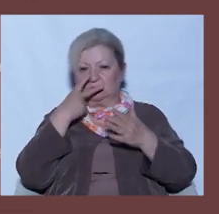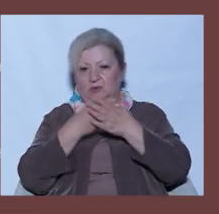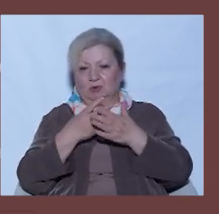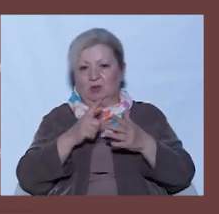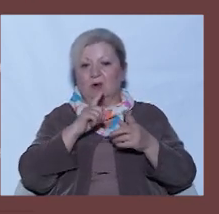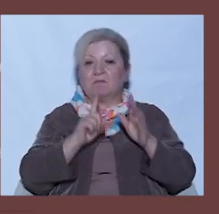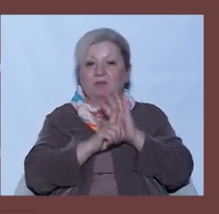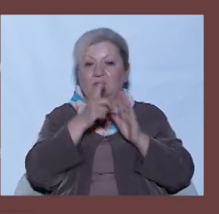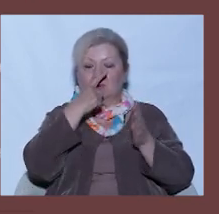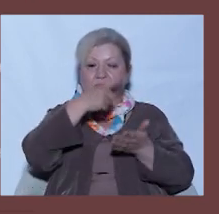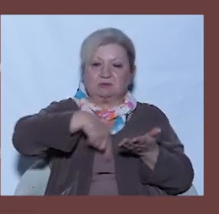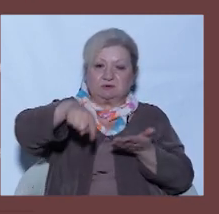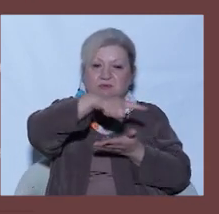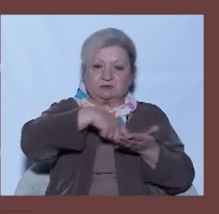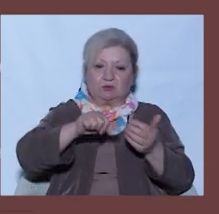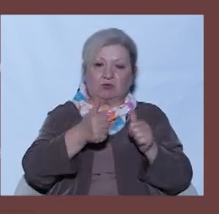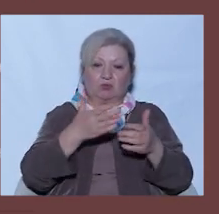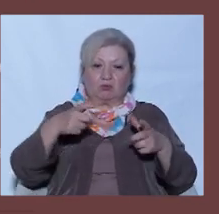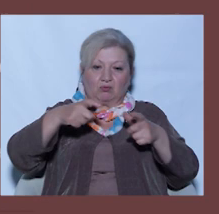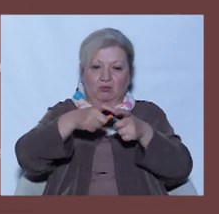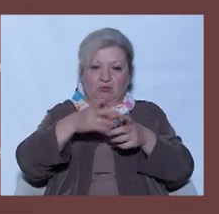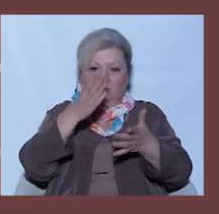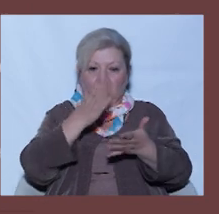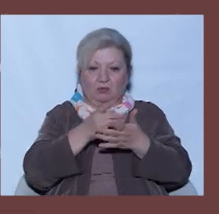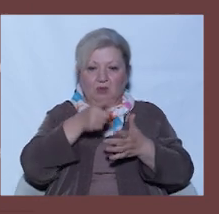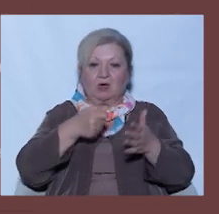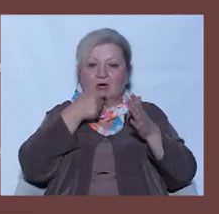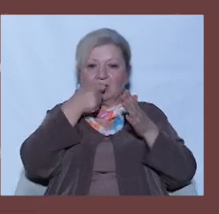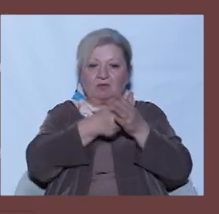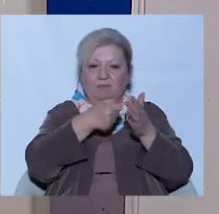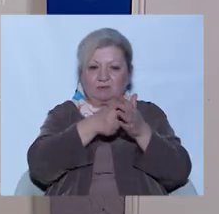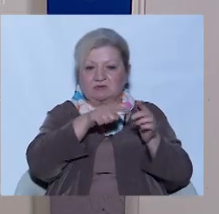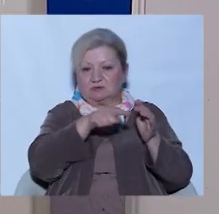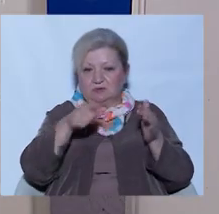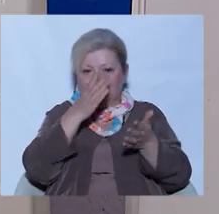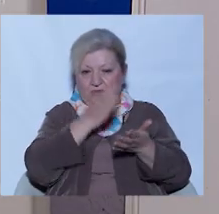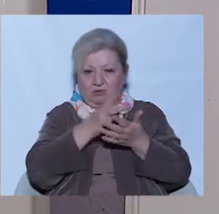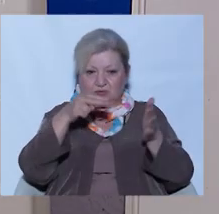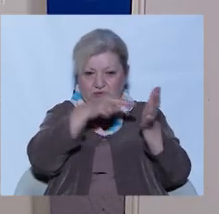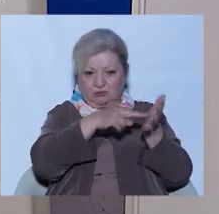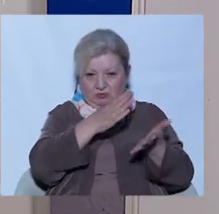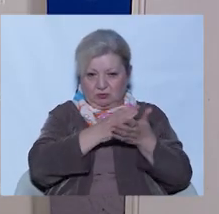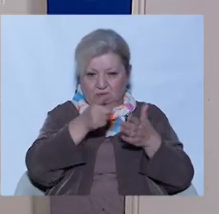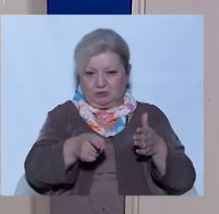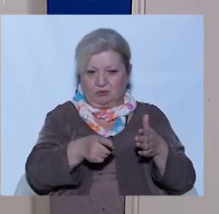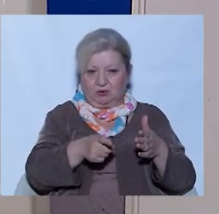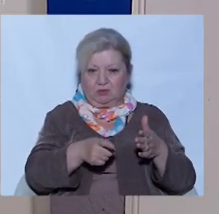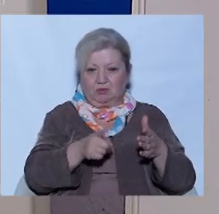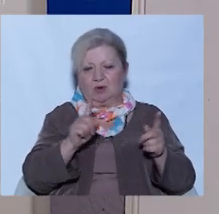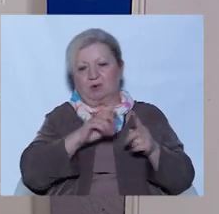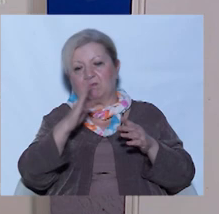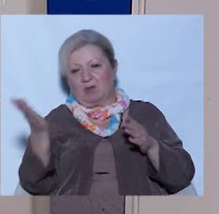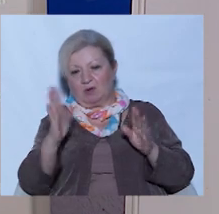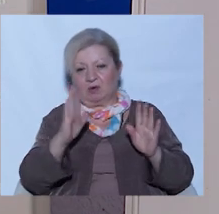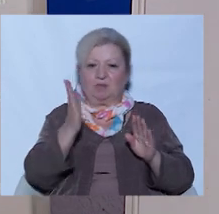დავაკვირდეთ წრეც, როგორ არის წრედი შეკრული. კვების წყარო, აქ არის ჩამრთველი, რომელიც ახლა ნეიტრალურ მდგომარეობაშია, არც მარჯვნივ